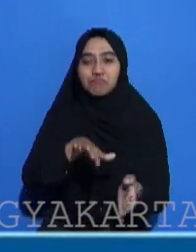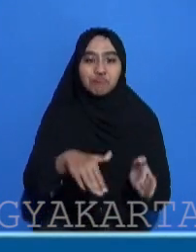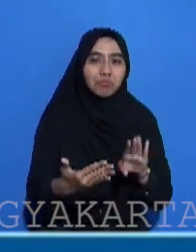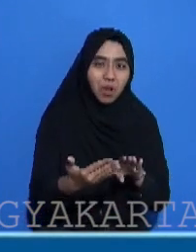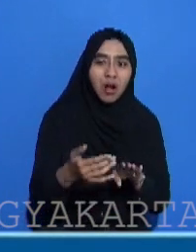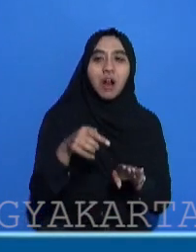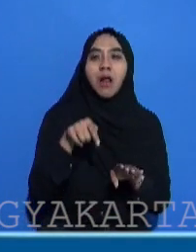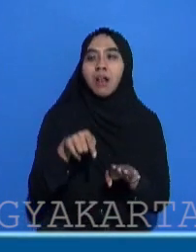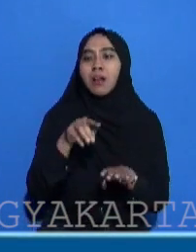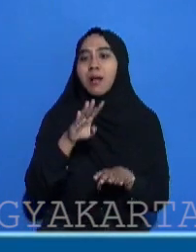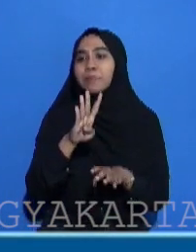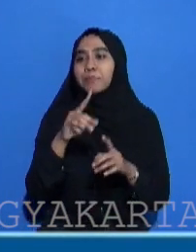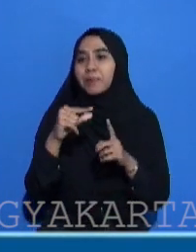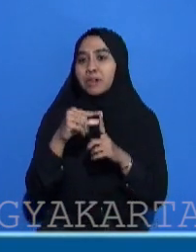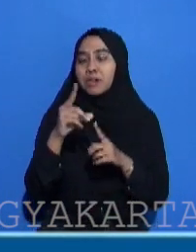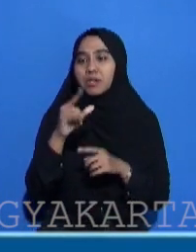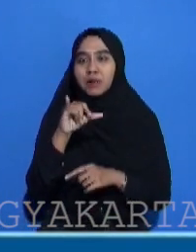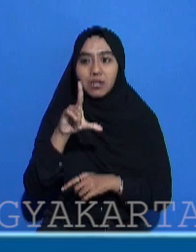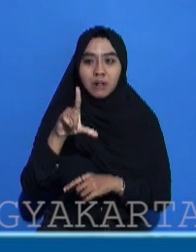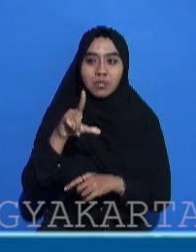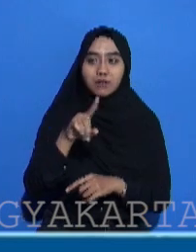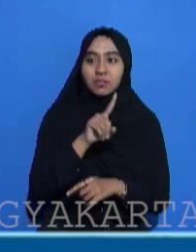April tahun 199